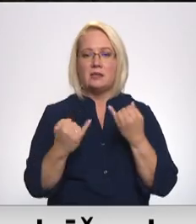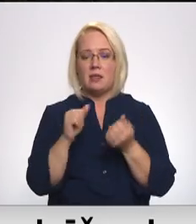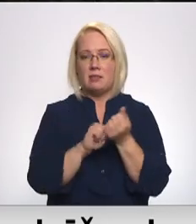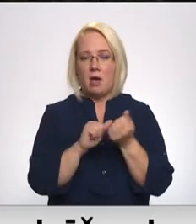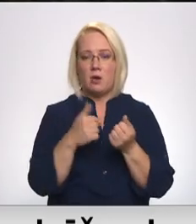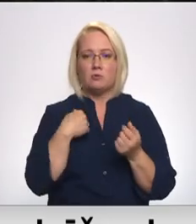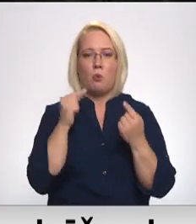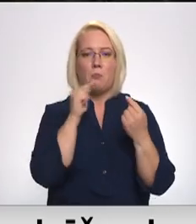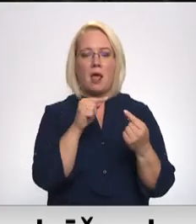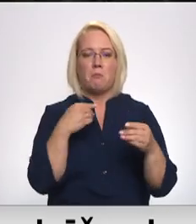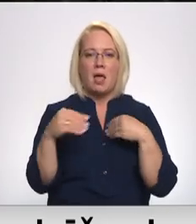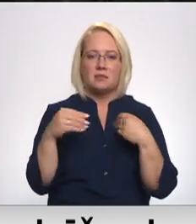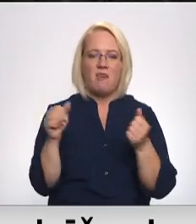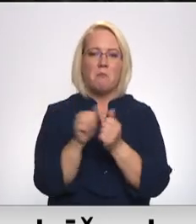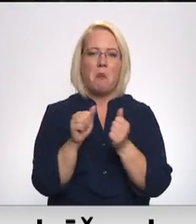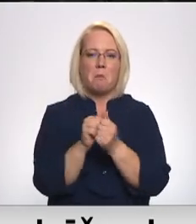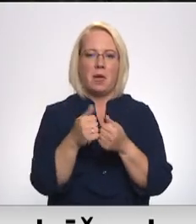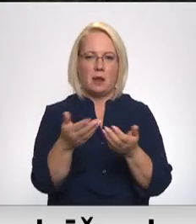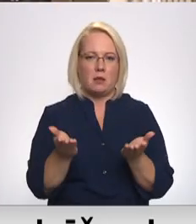esmu pret plasmas vai papīra traukiem.